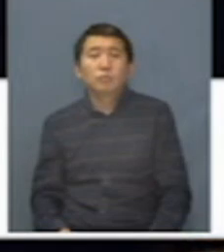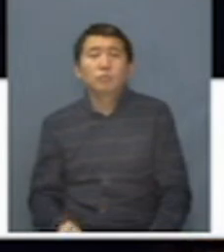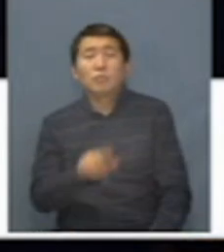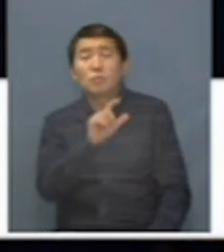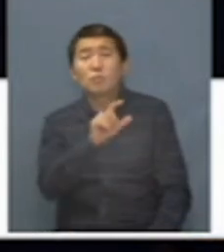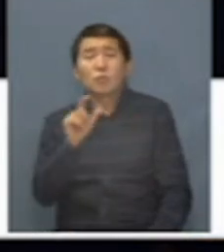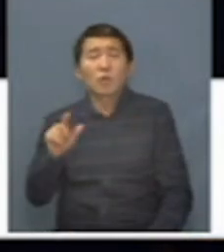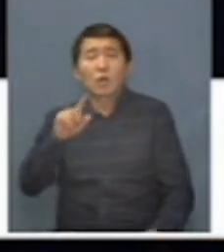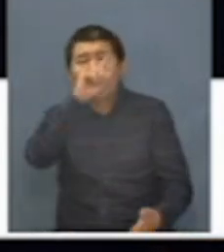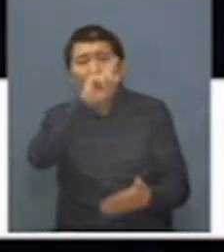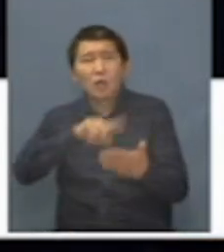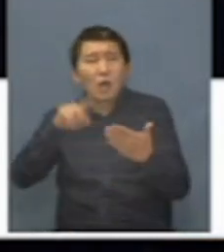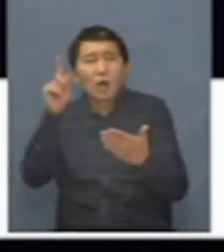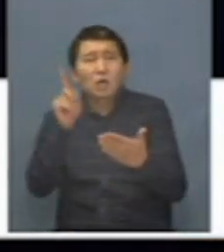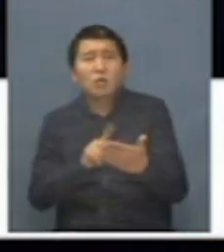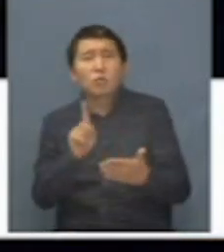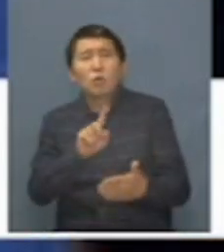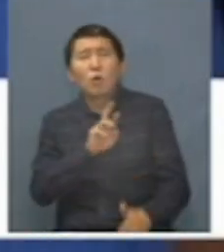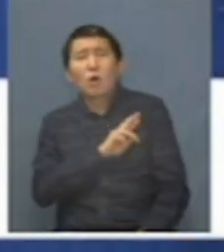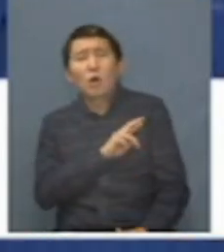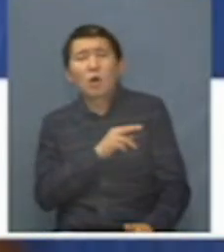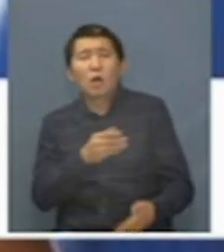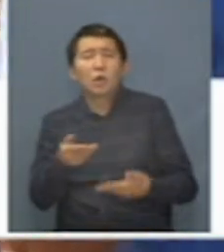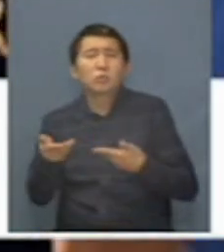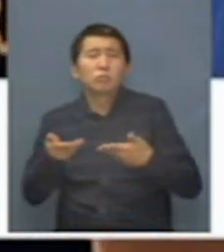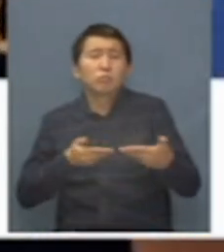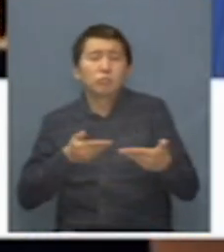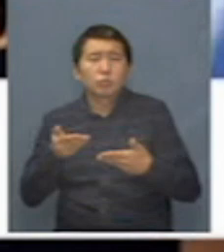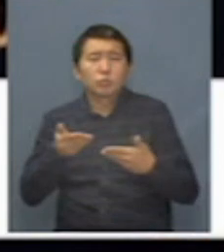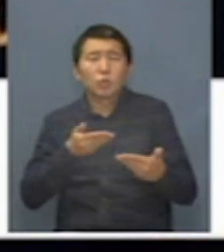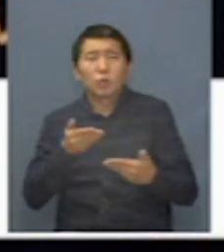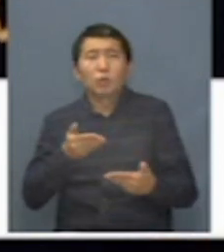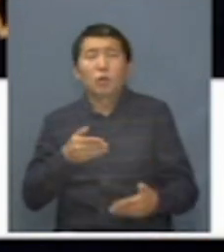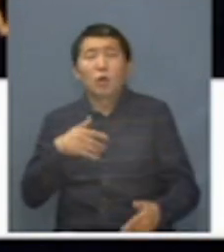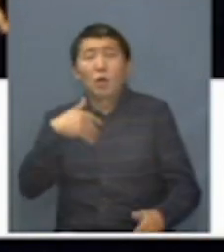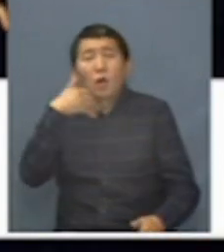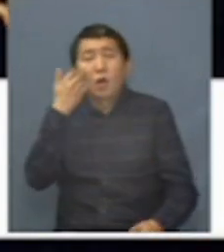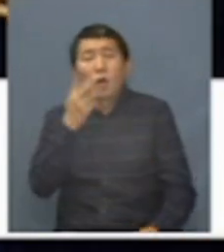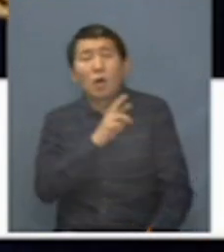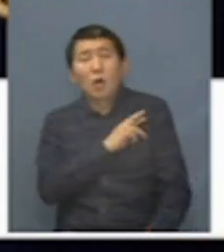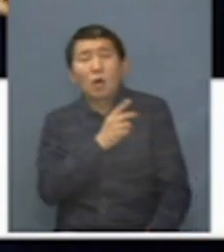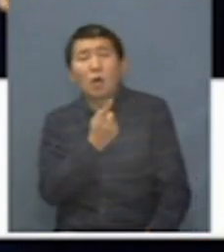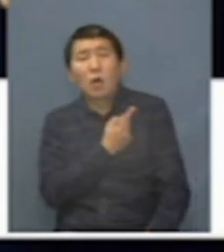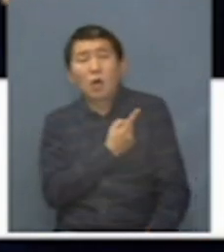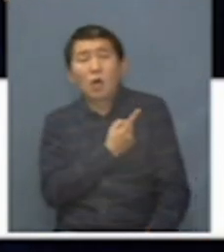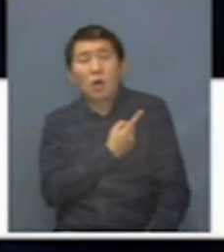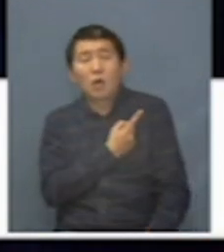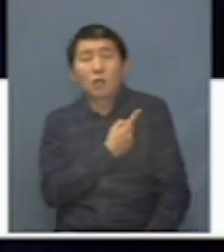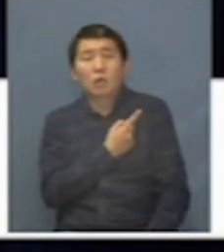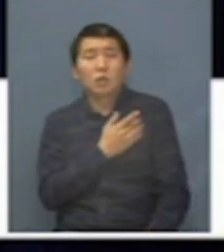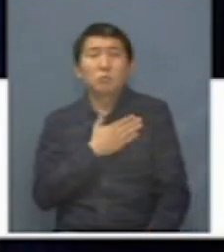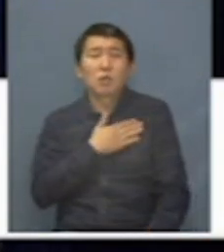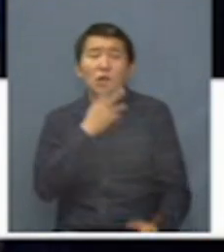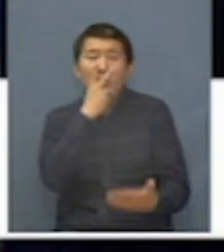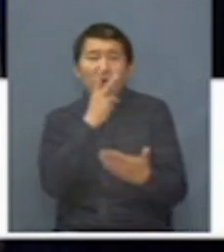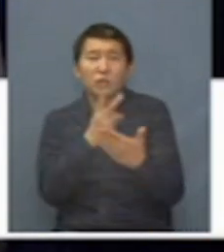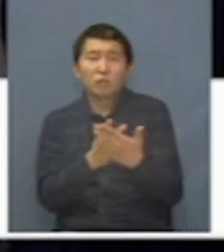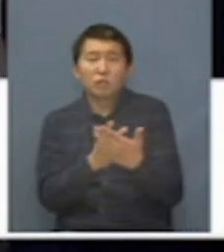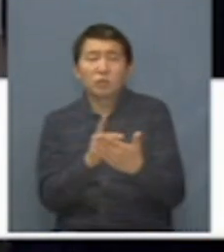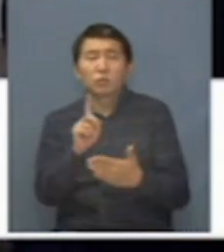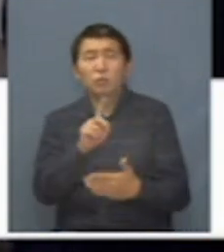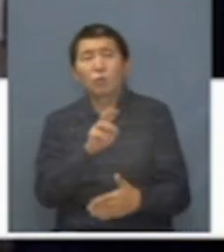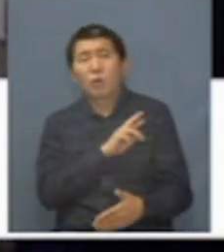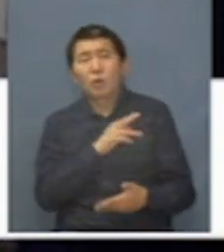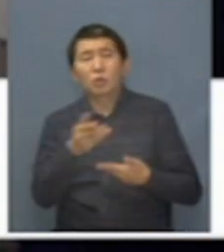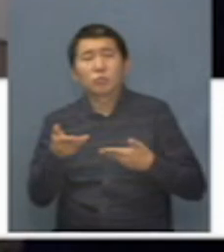верят что я иду пешком думают весь путь на машине еду А так когда я один путешествую меня видят что я сам Иду пешком фотографируют